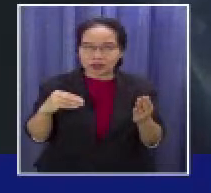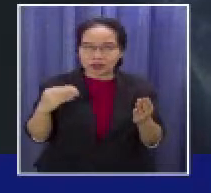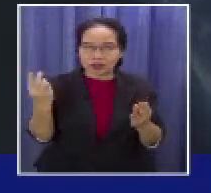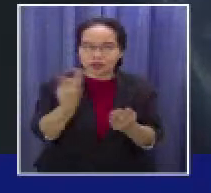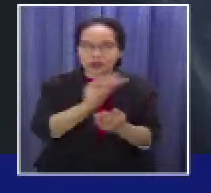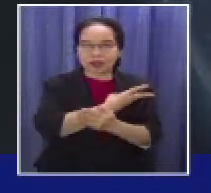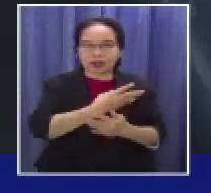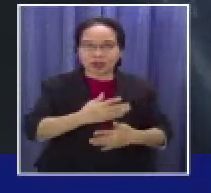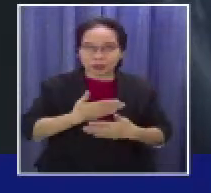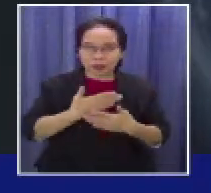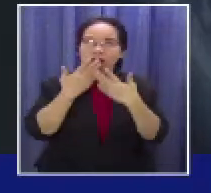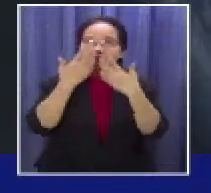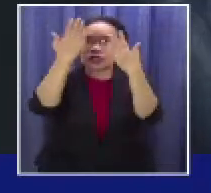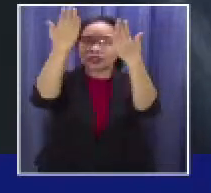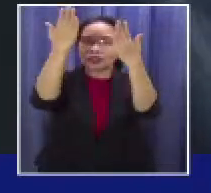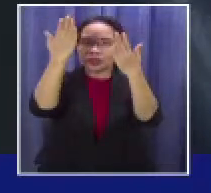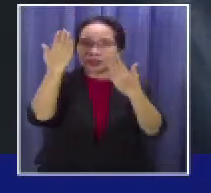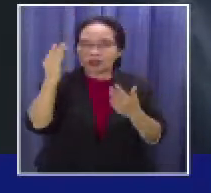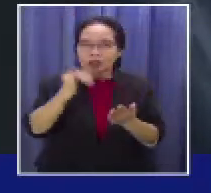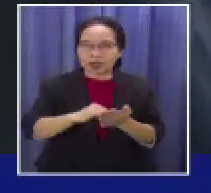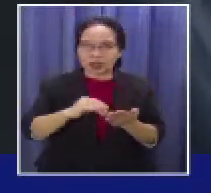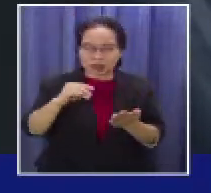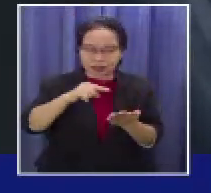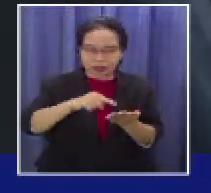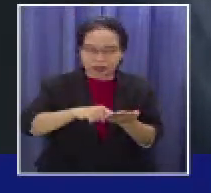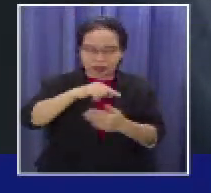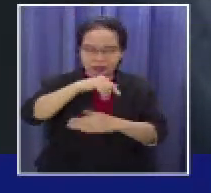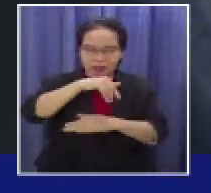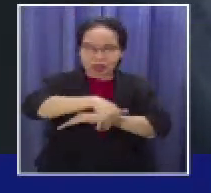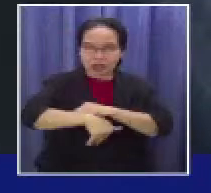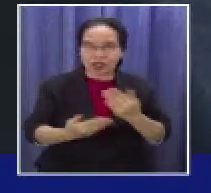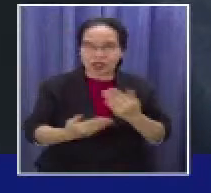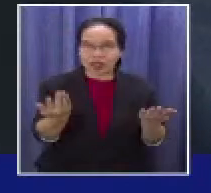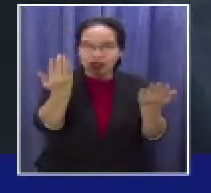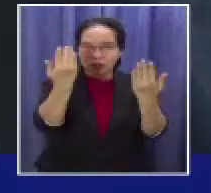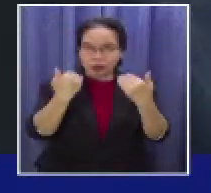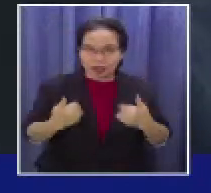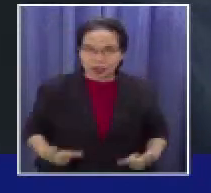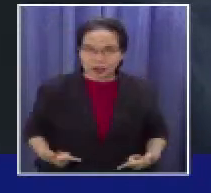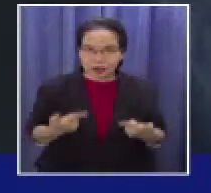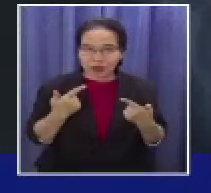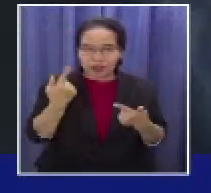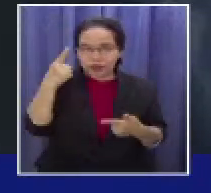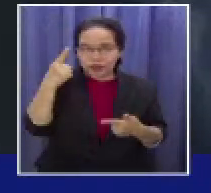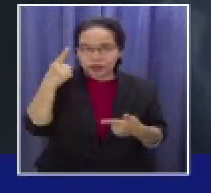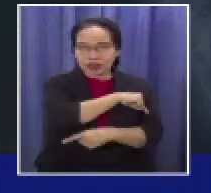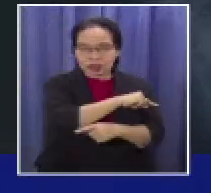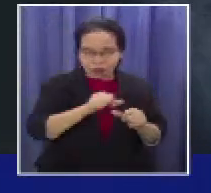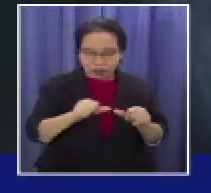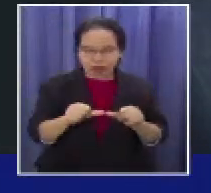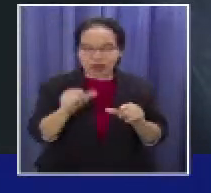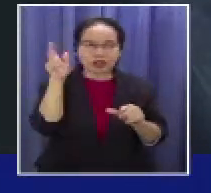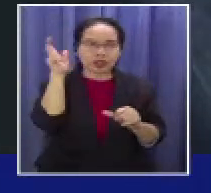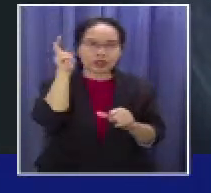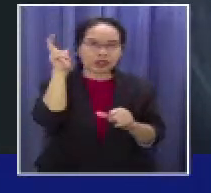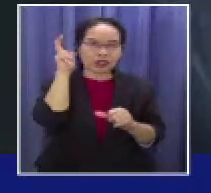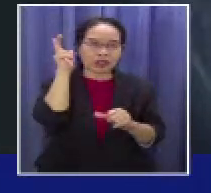ito upang kami makapagpatuloy makinig ng iyong mga banal na